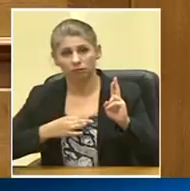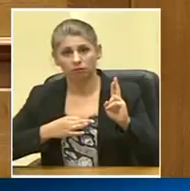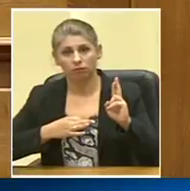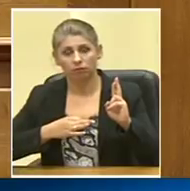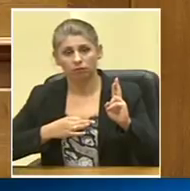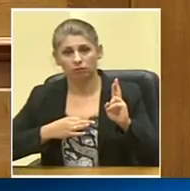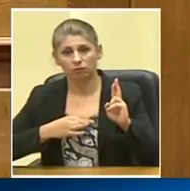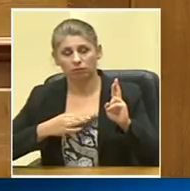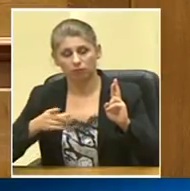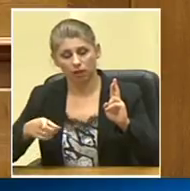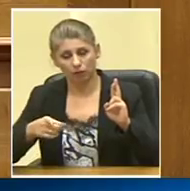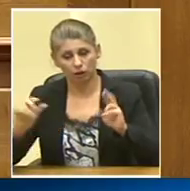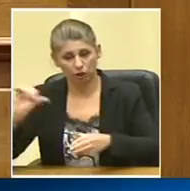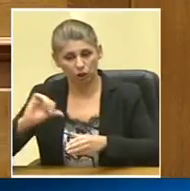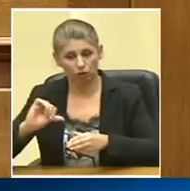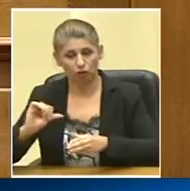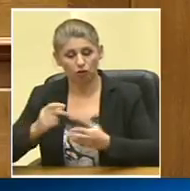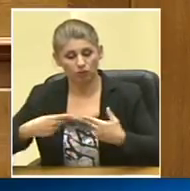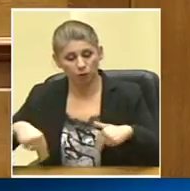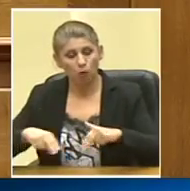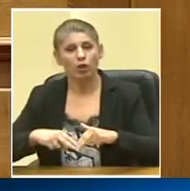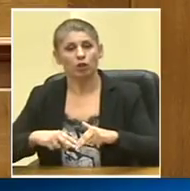νομολογία για το νερό του Συμβουλίου της Επικρατείας.